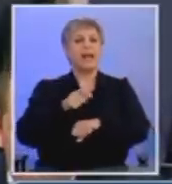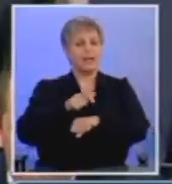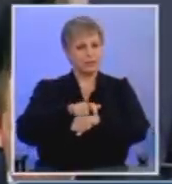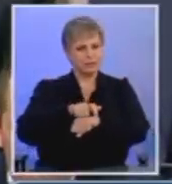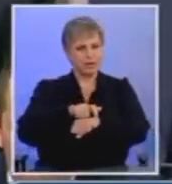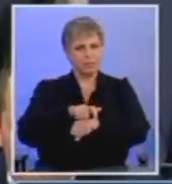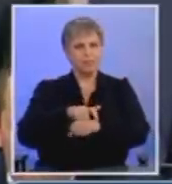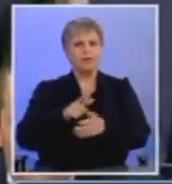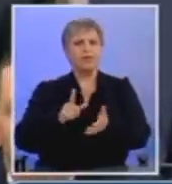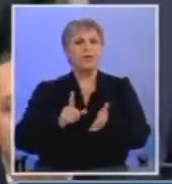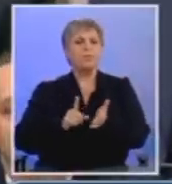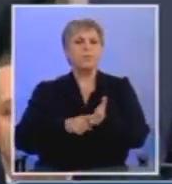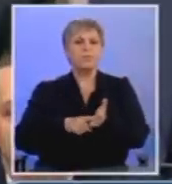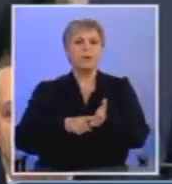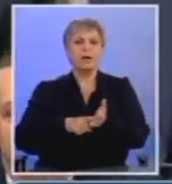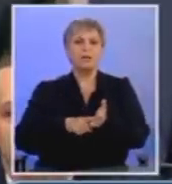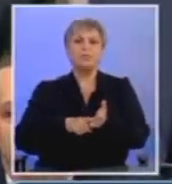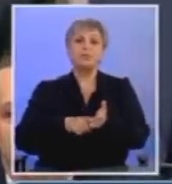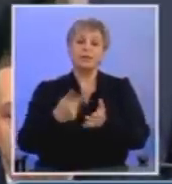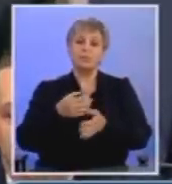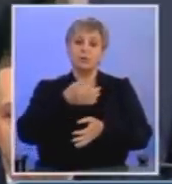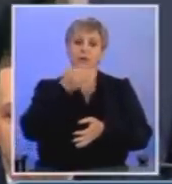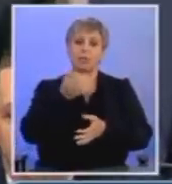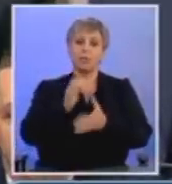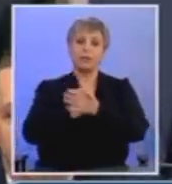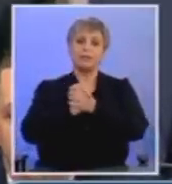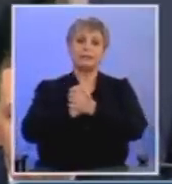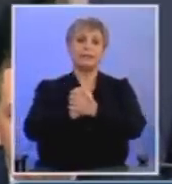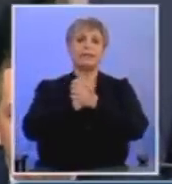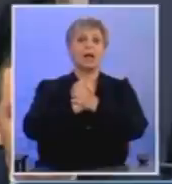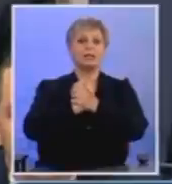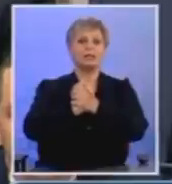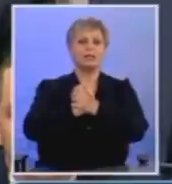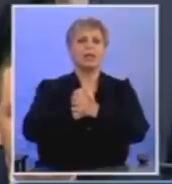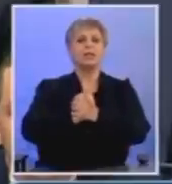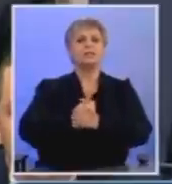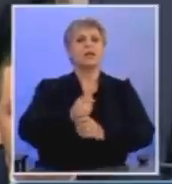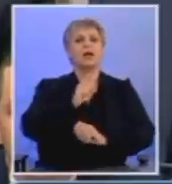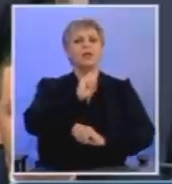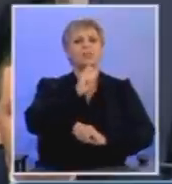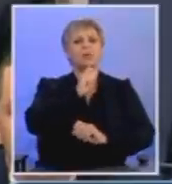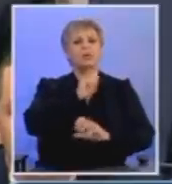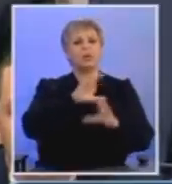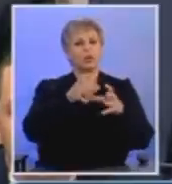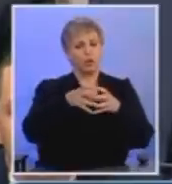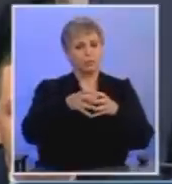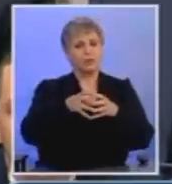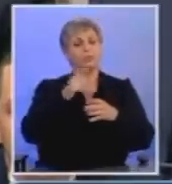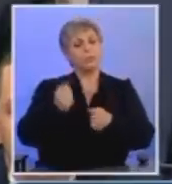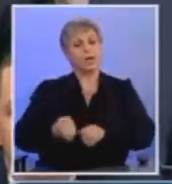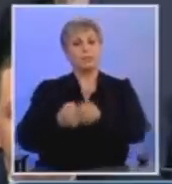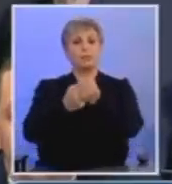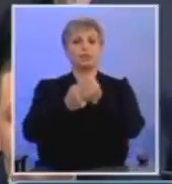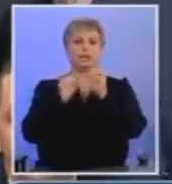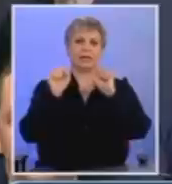πρέπει να συγχαρούμε τα κόμματα εκείνα τα οποία υποστήριξαν το ναι,